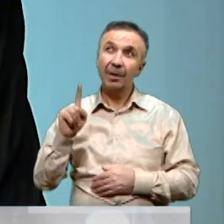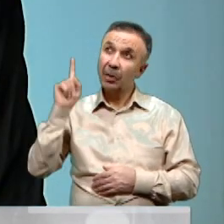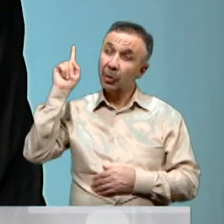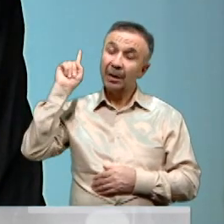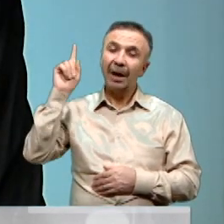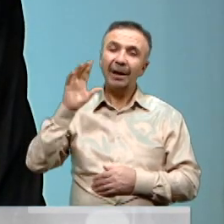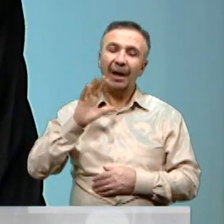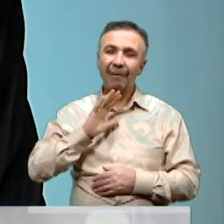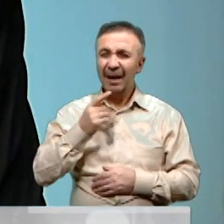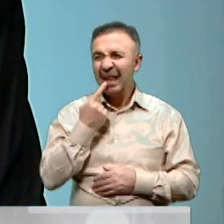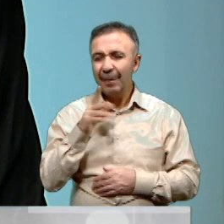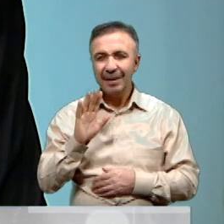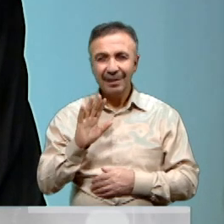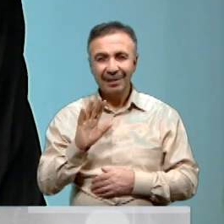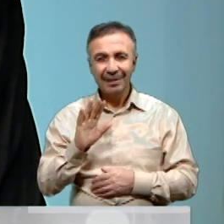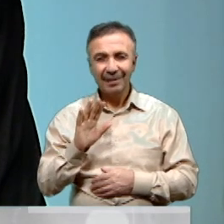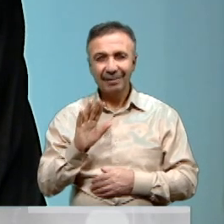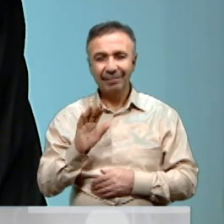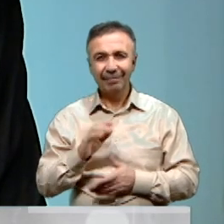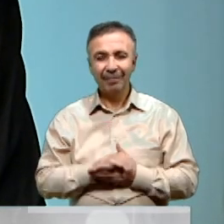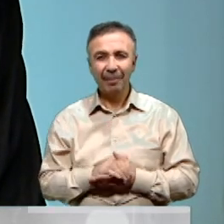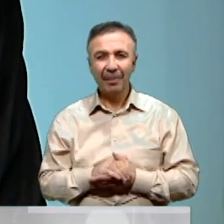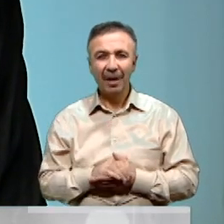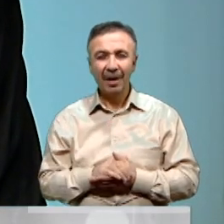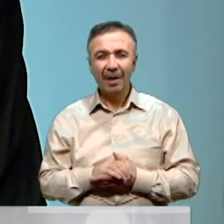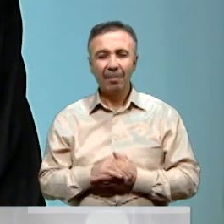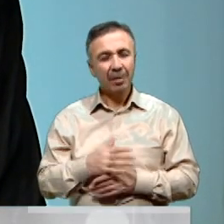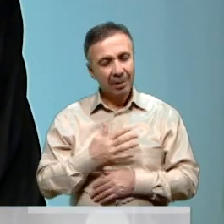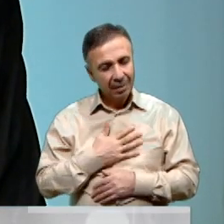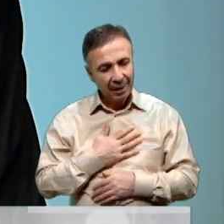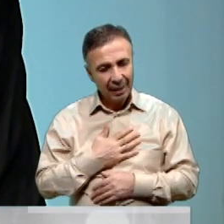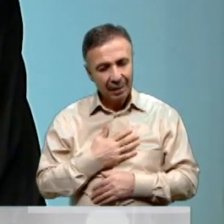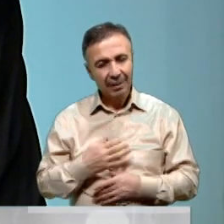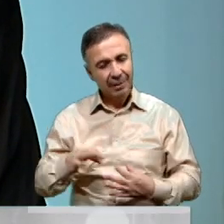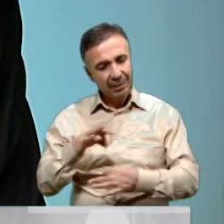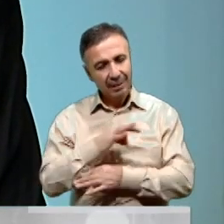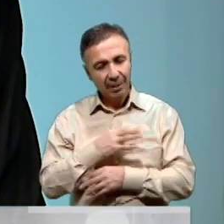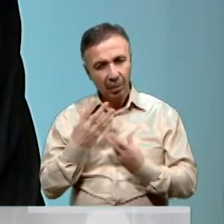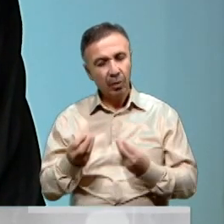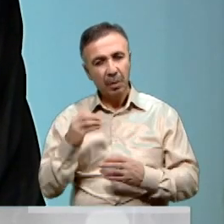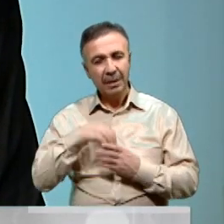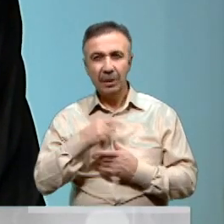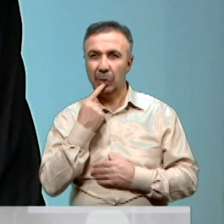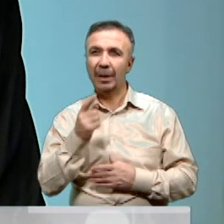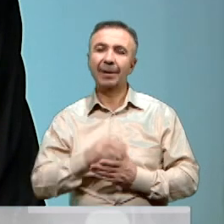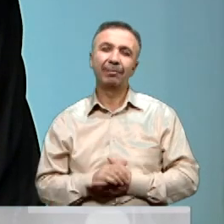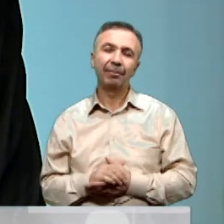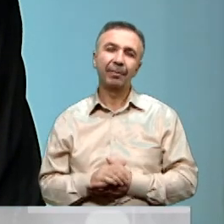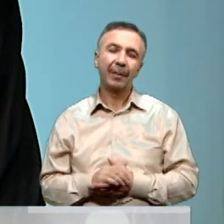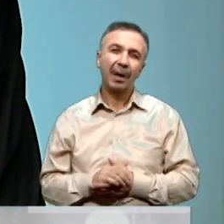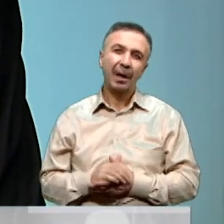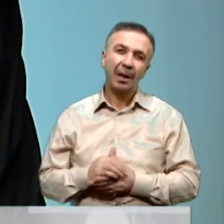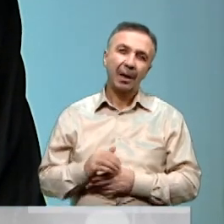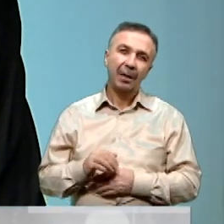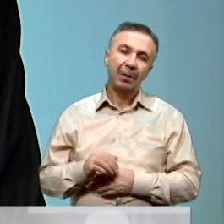Genelde insanımız bunu hürmeten tazim amacıyla söyler farkında değil yukarıda Allah